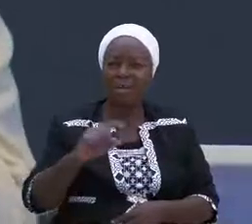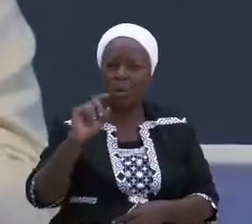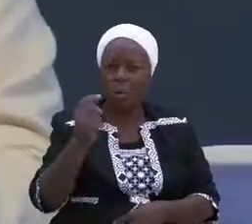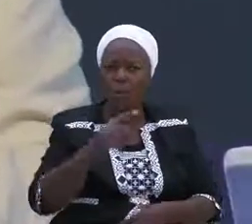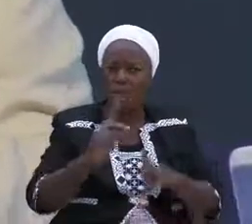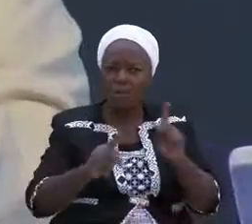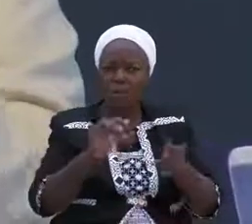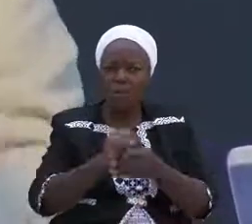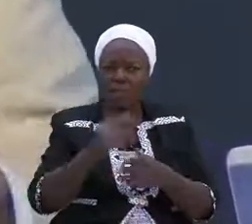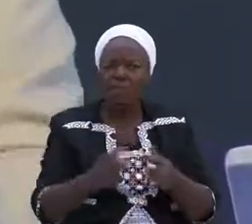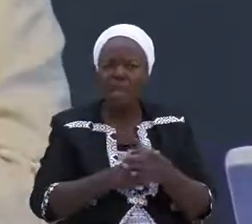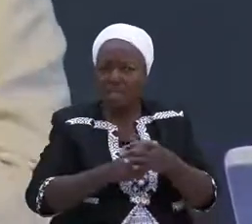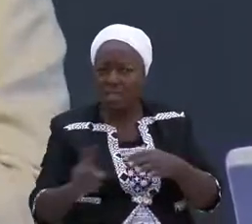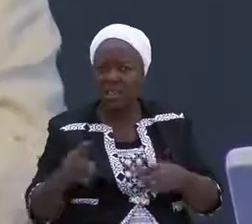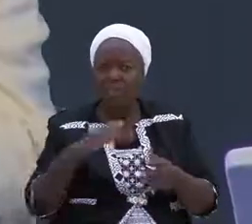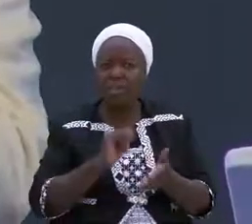et ceux qui vont échapper